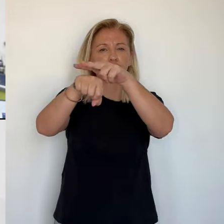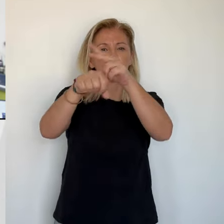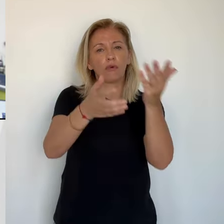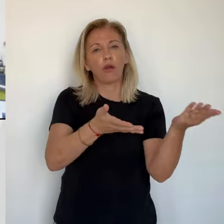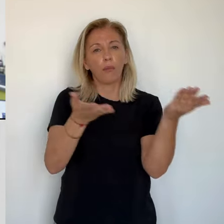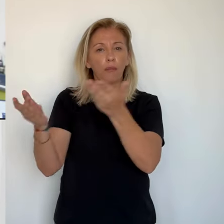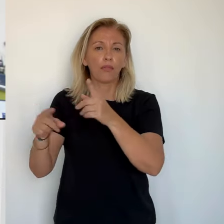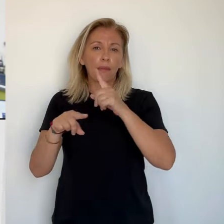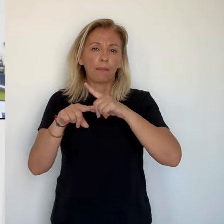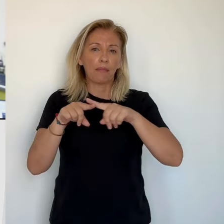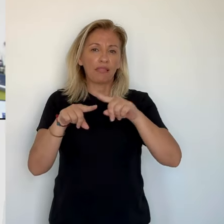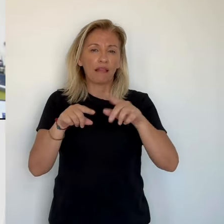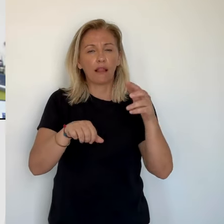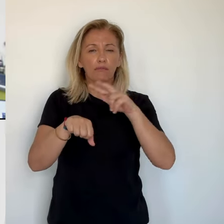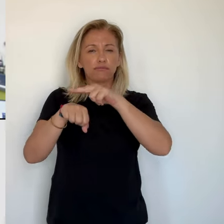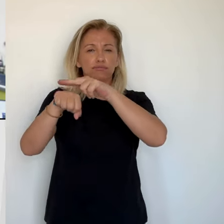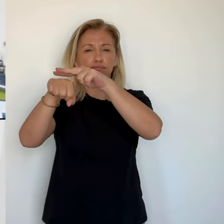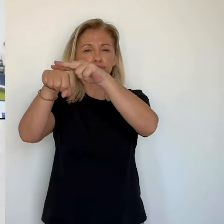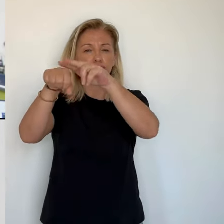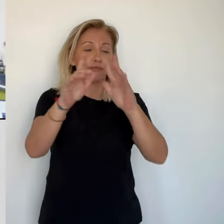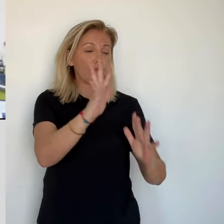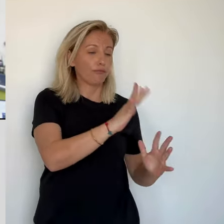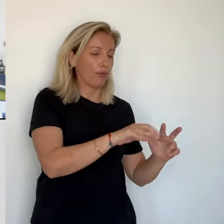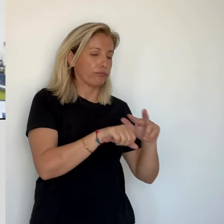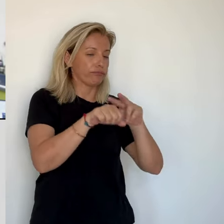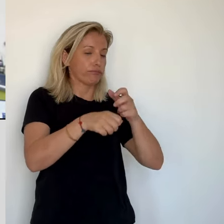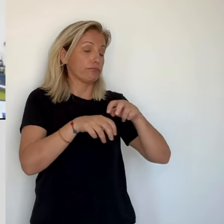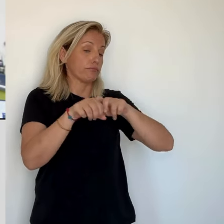40 personnes qui maintenant vont redescendre les